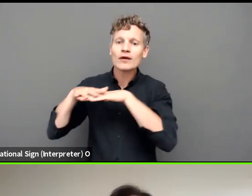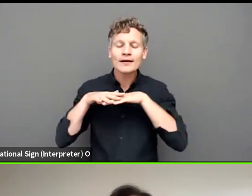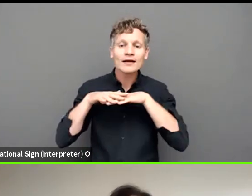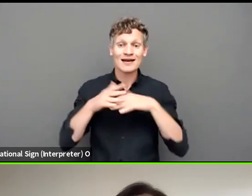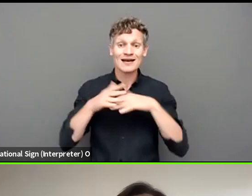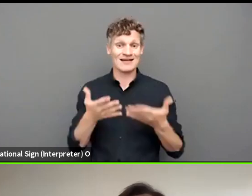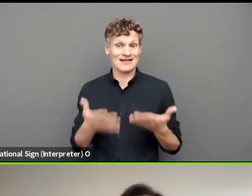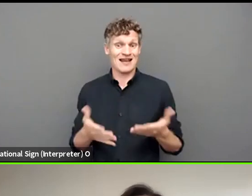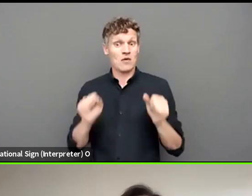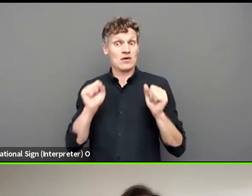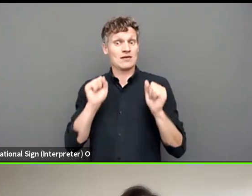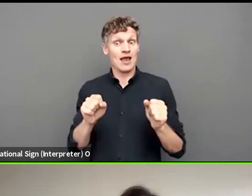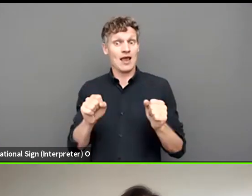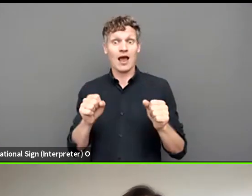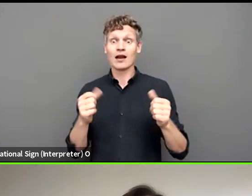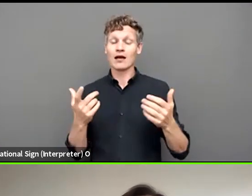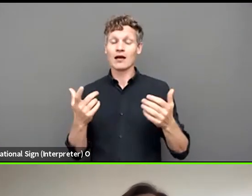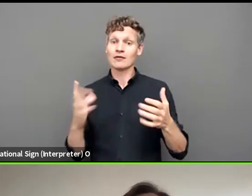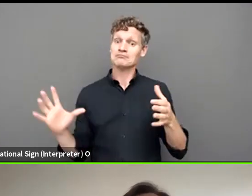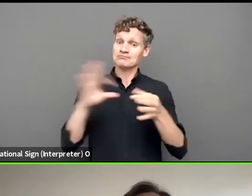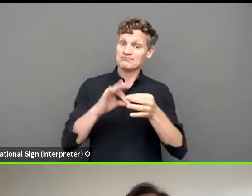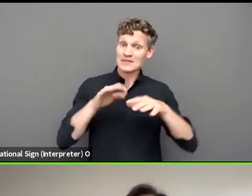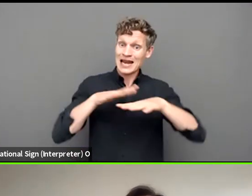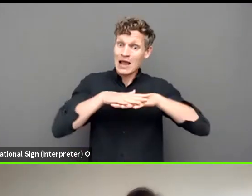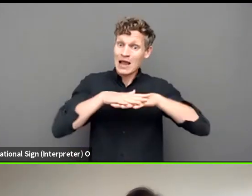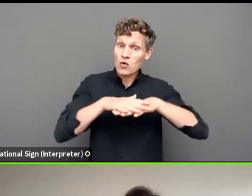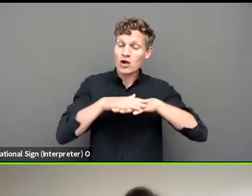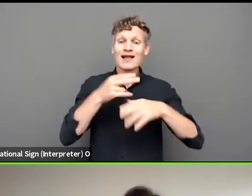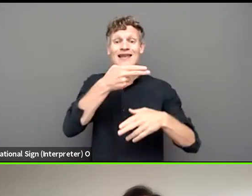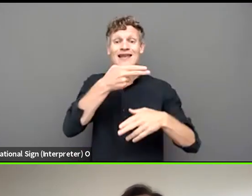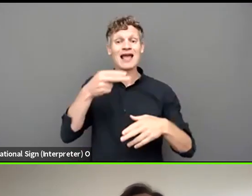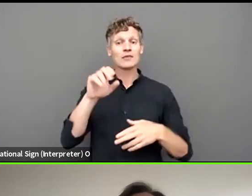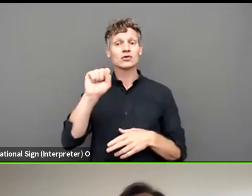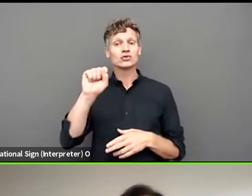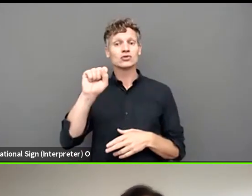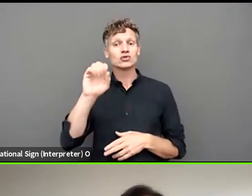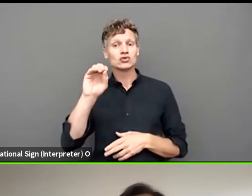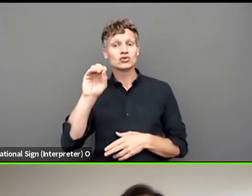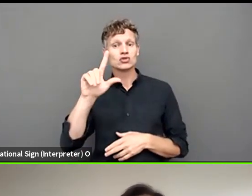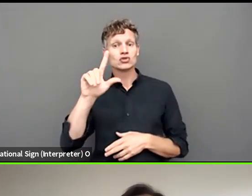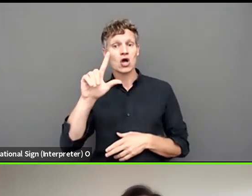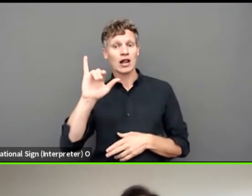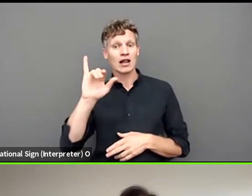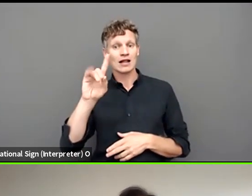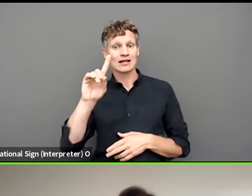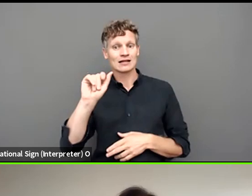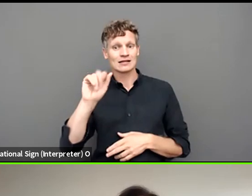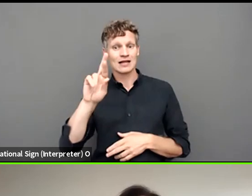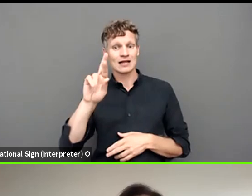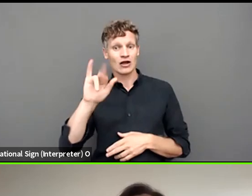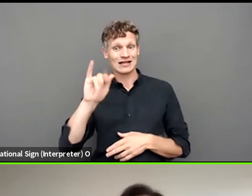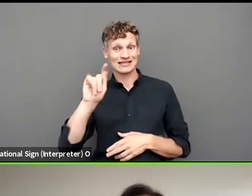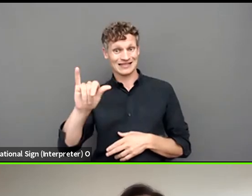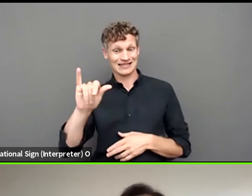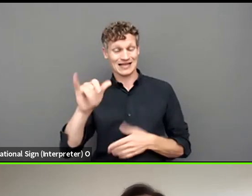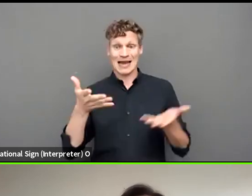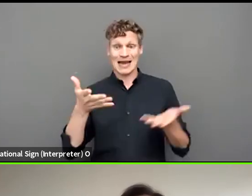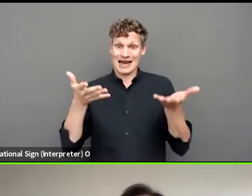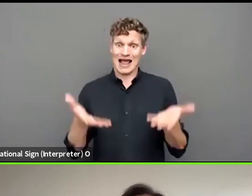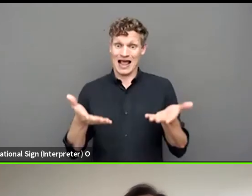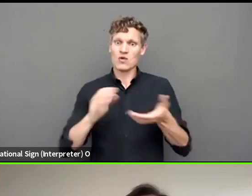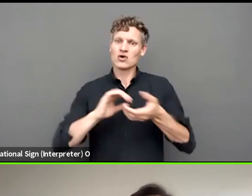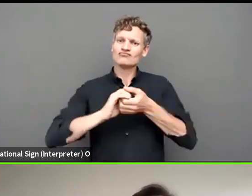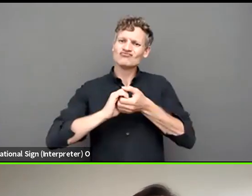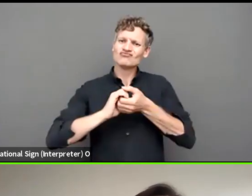entamé un lobbying pour une plus grande participation des femmes dans les instances nationales. Et puis,